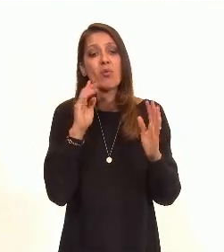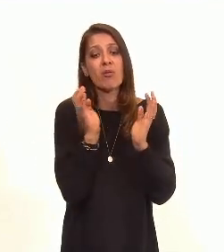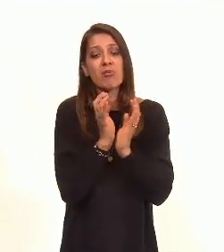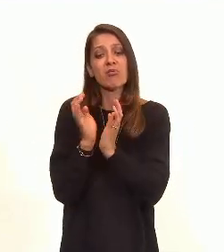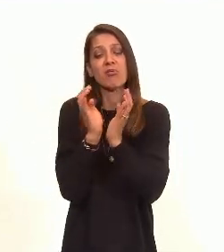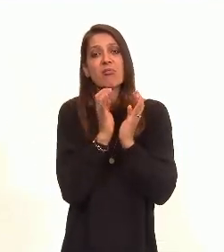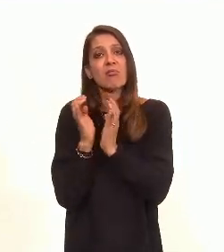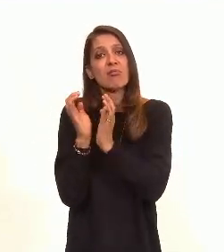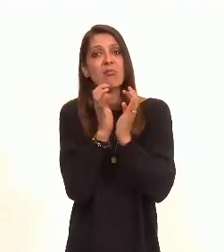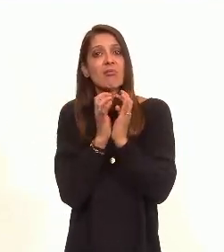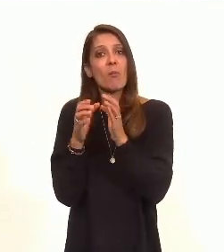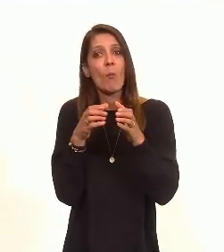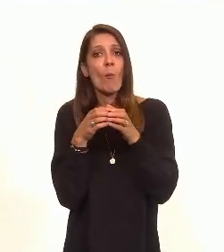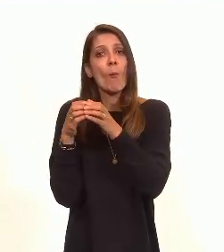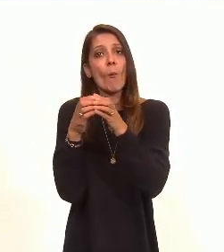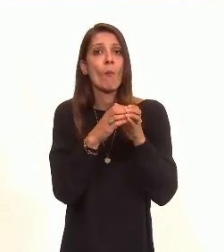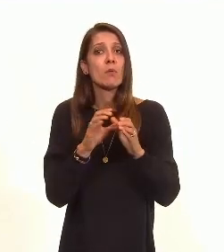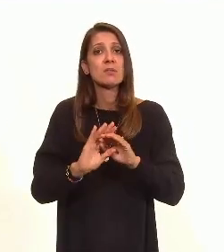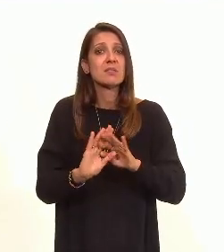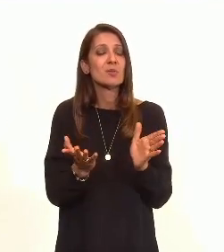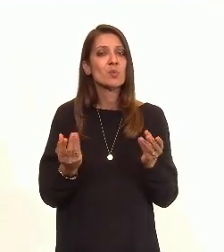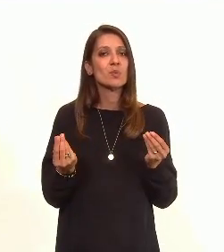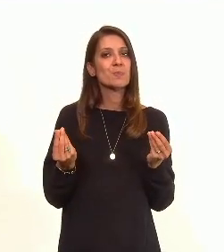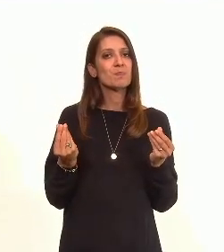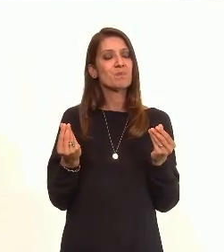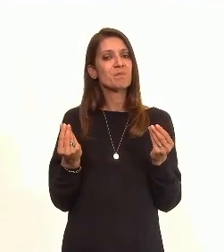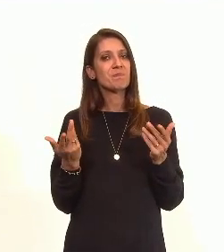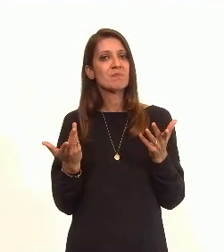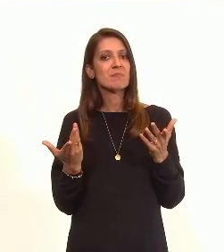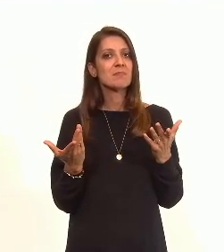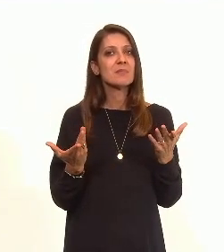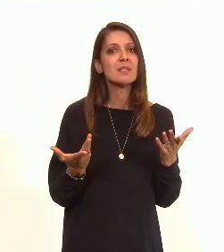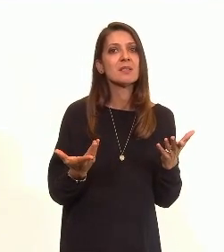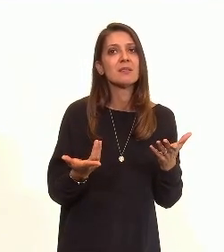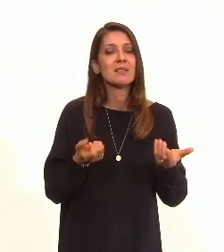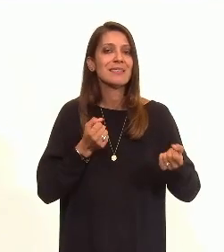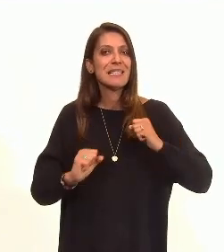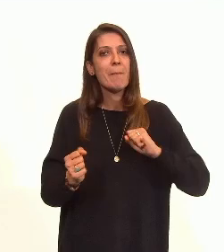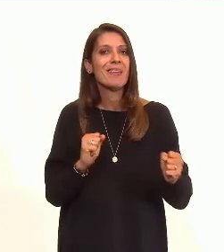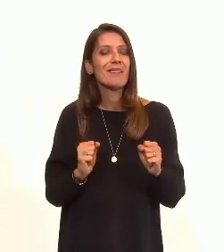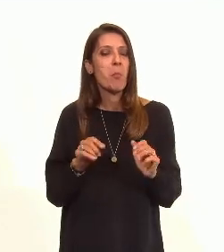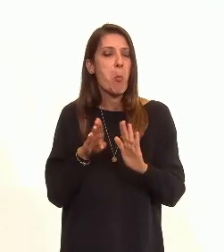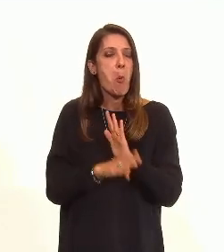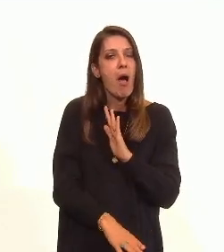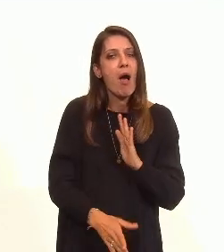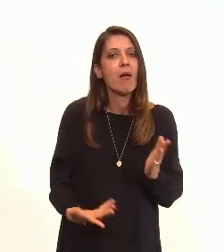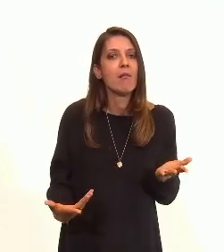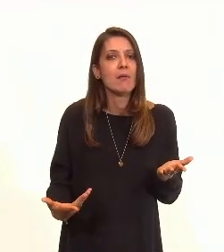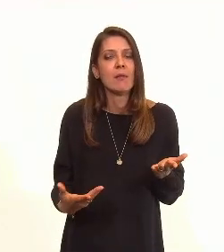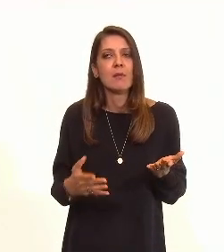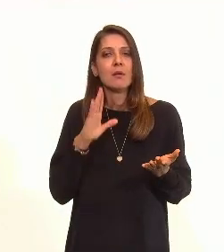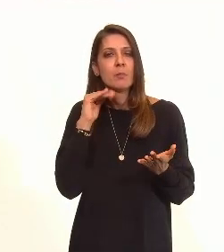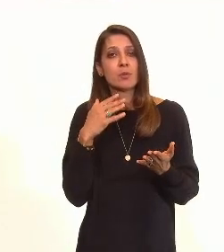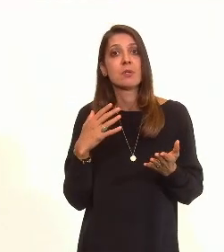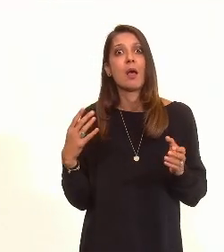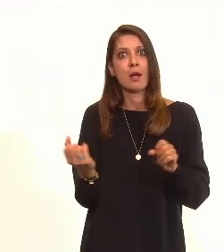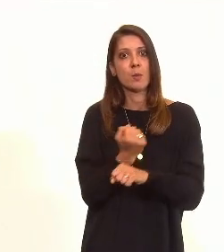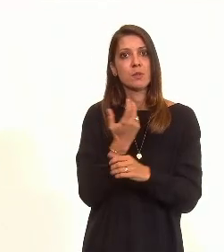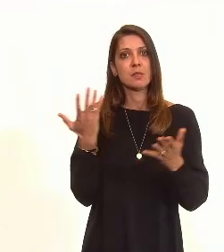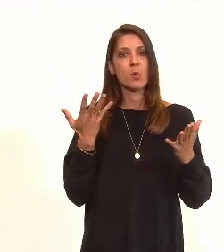eux, ça va manquer, on va dire, de dynamique. Donc effectivement, ce qu'on a réussi à mettre en